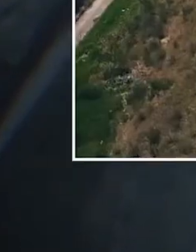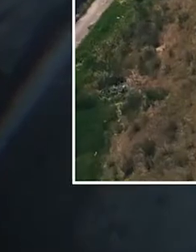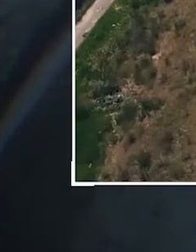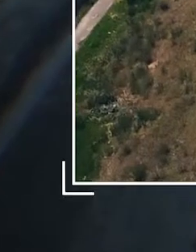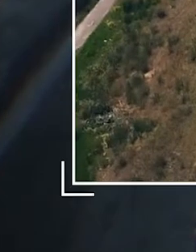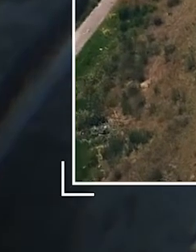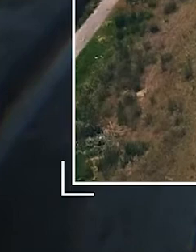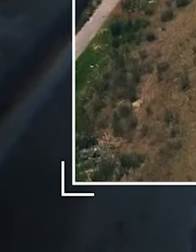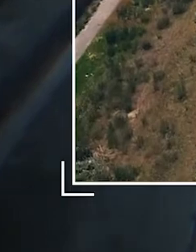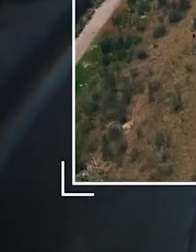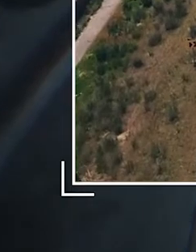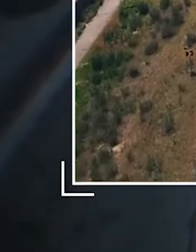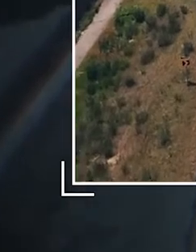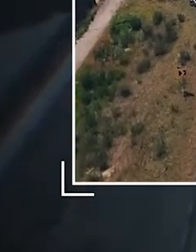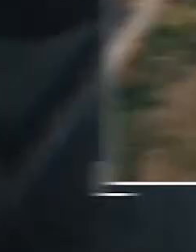Музика